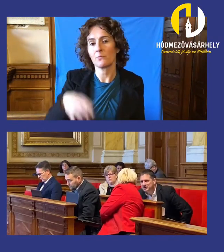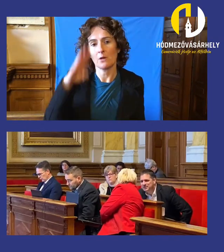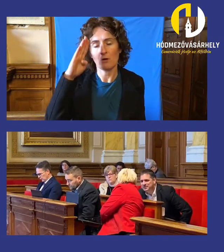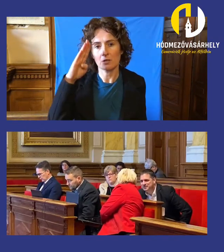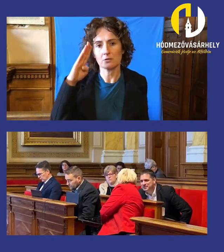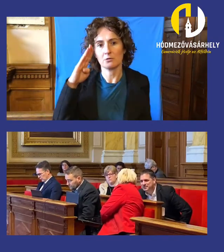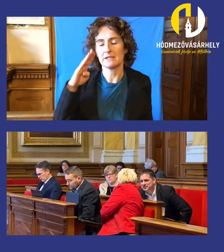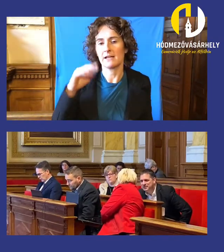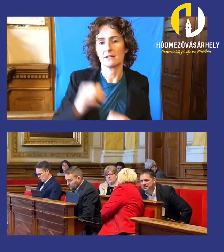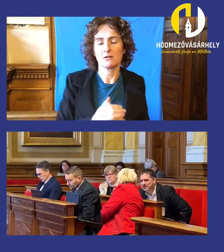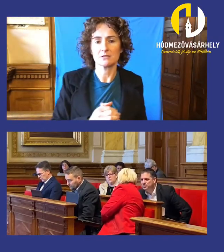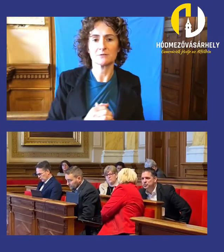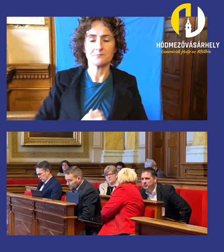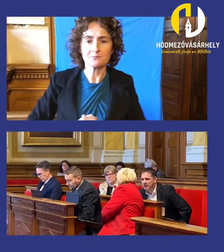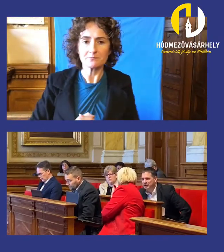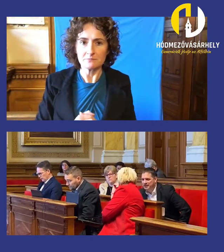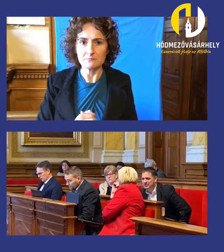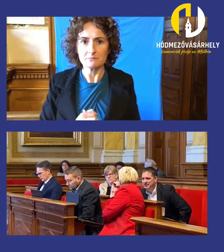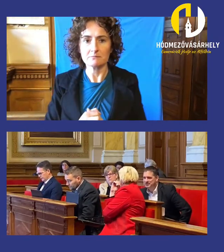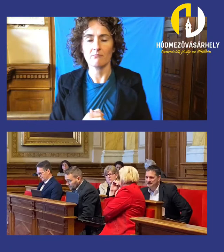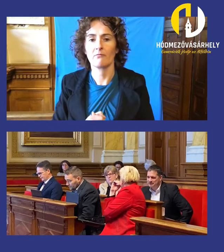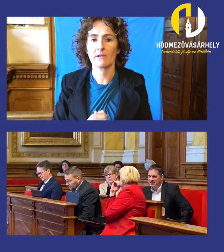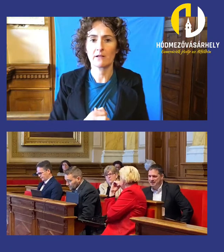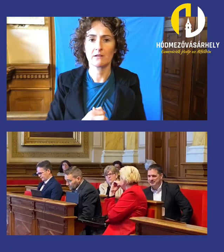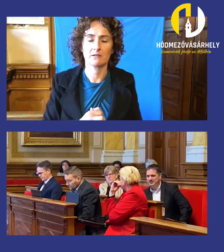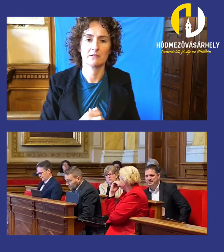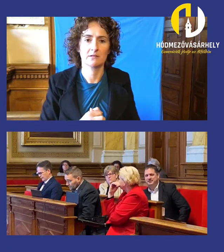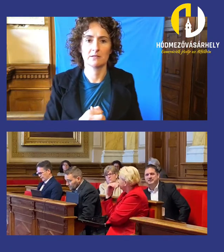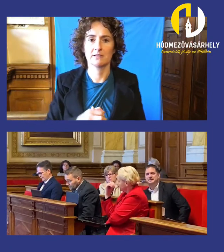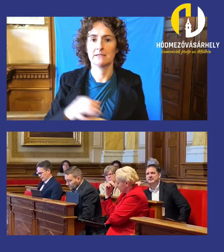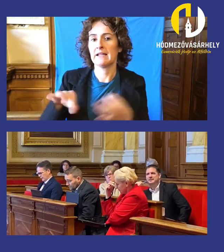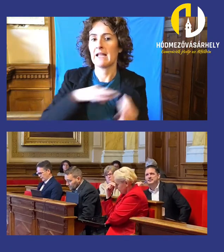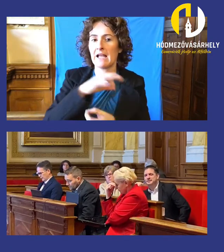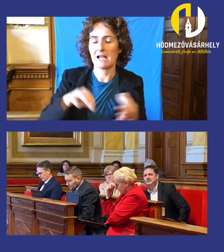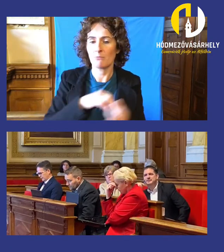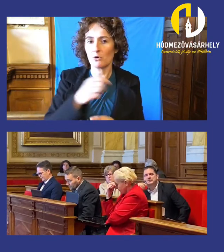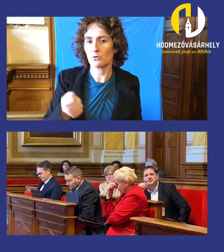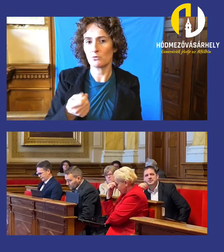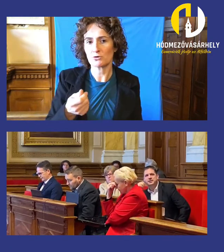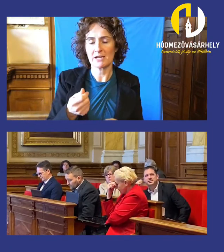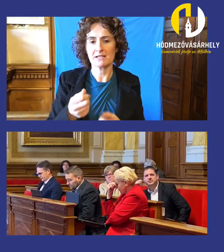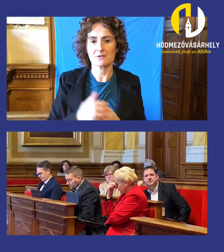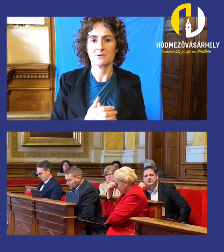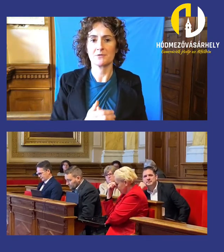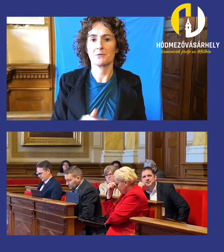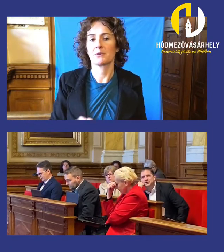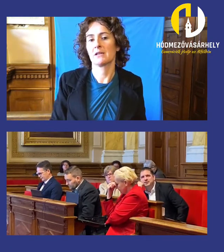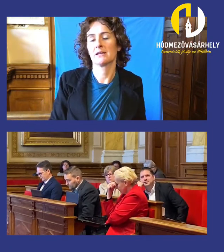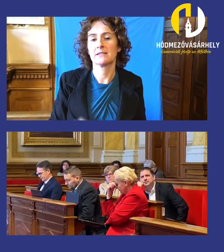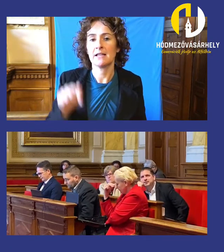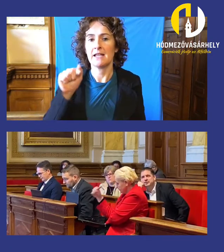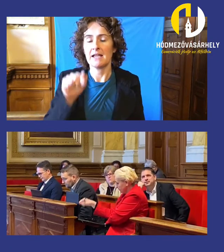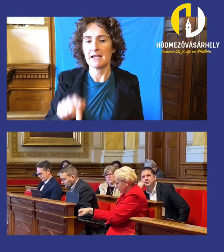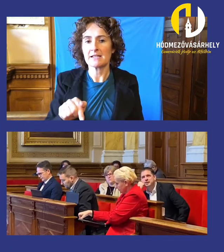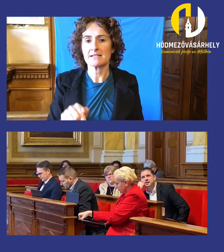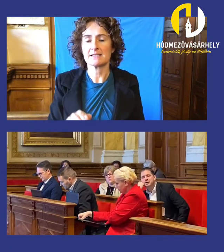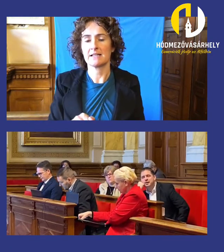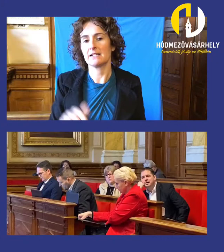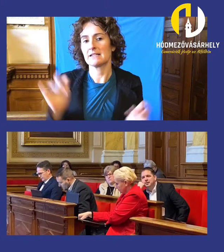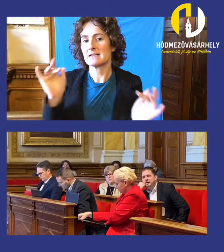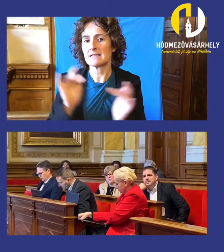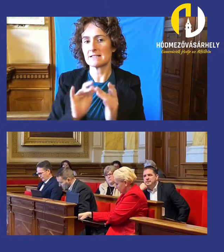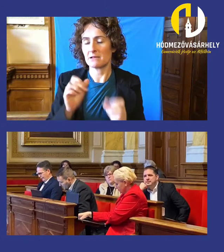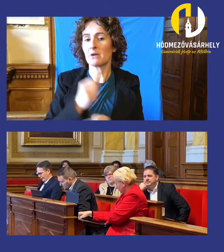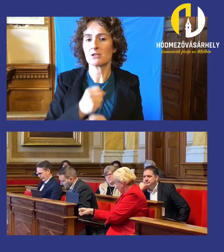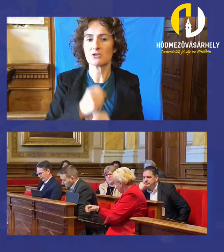hozó fegyverszállítását Ukrajnába, és elküldte a magyar hadsereg főparancsnokát Ukrajnába. Szóval én nagyon szeretném, hogyha